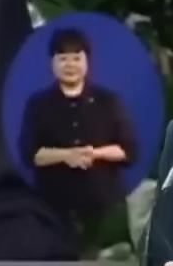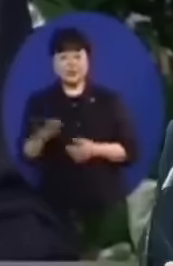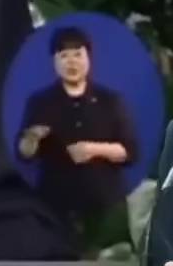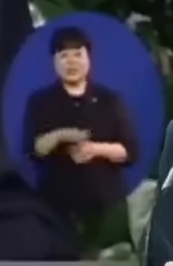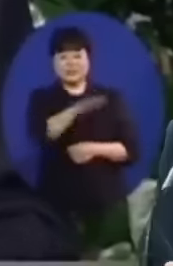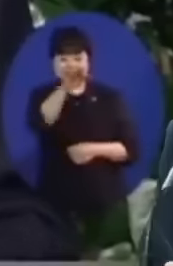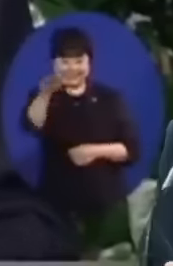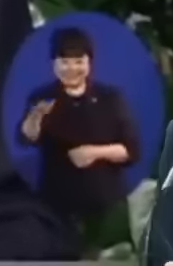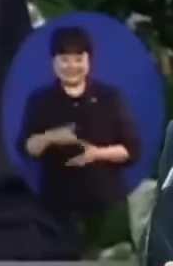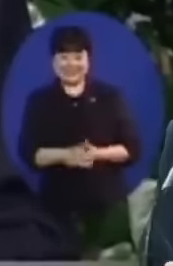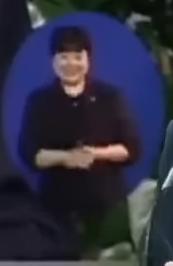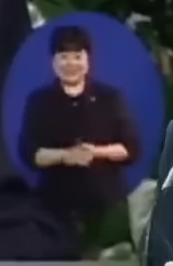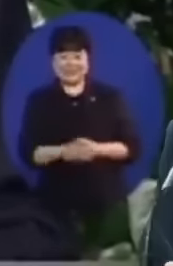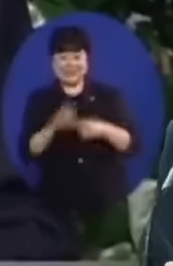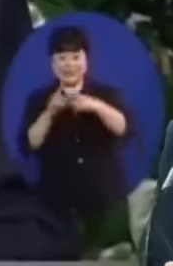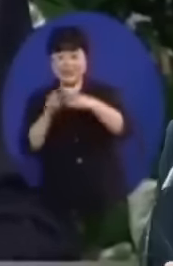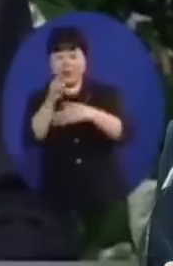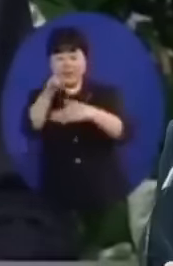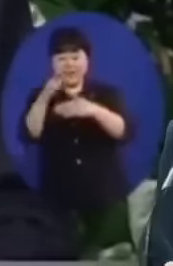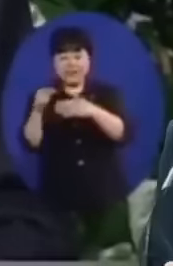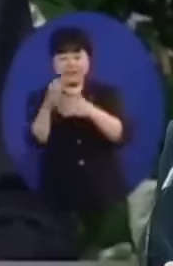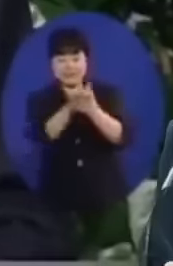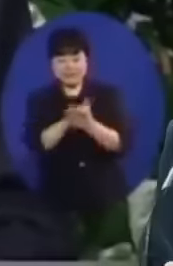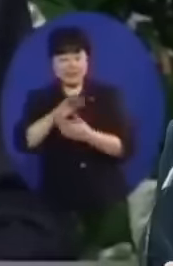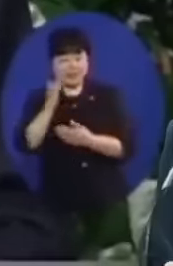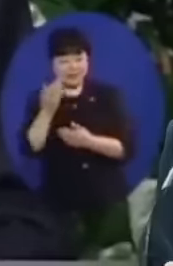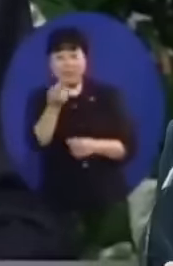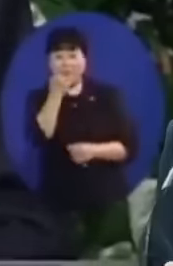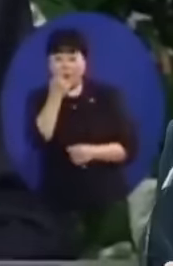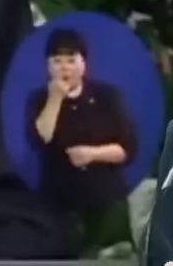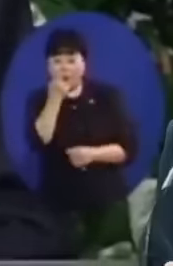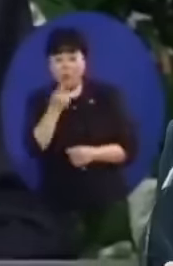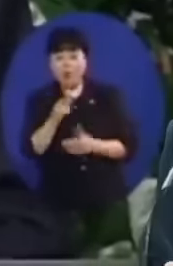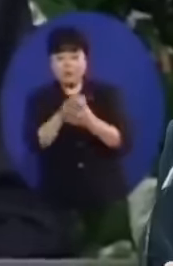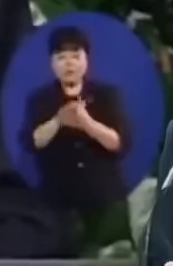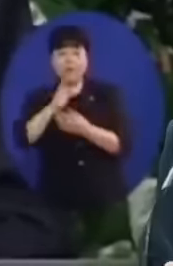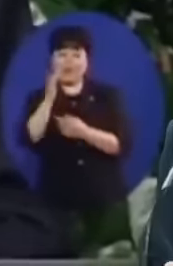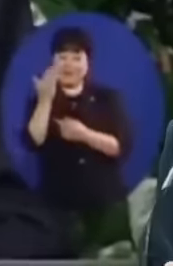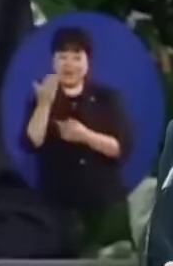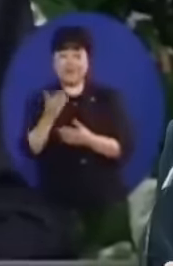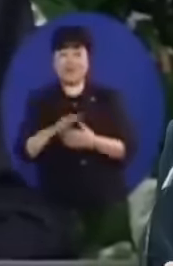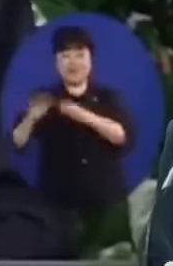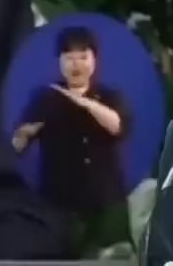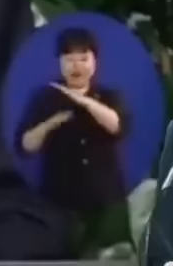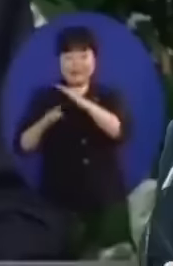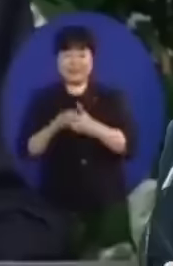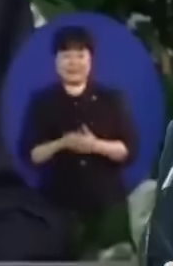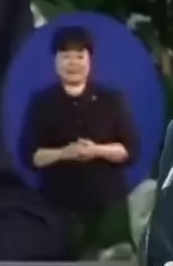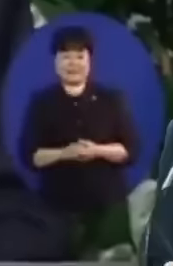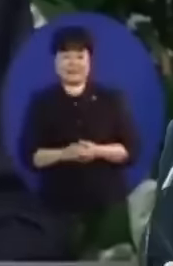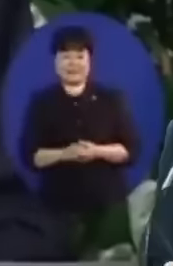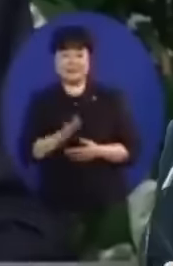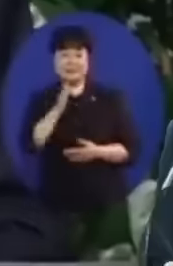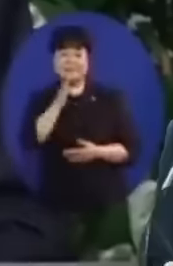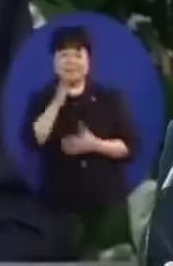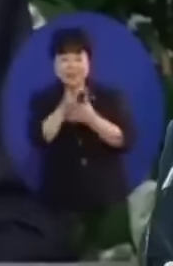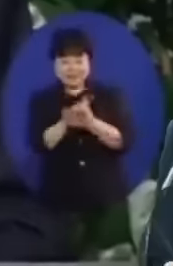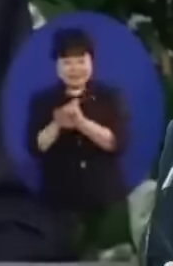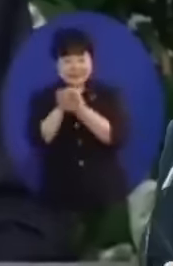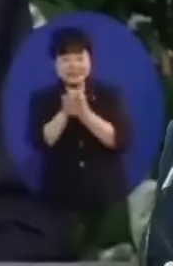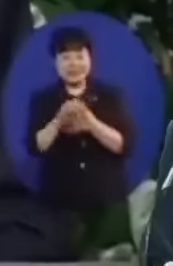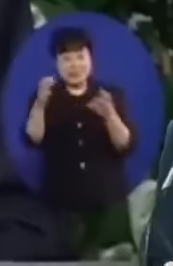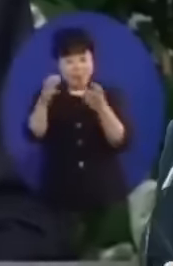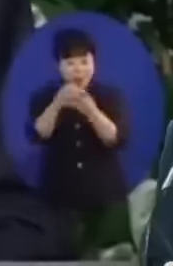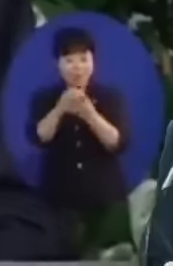우리 교회에서 다 친구가 되는 것을 배우고 친구가 되고 가정에 들어가서 가정에 친구들이